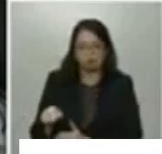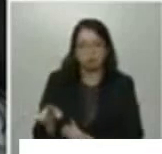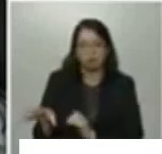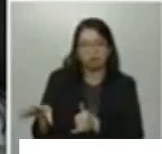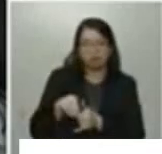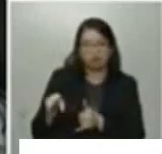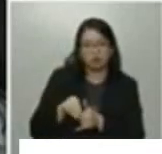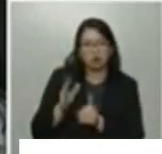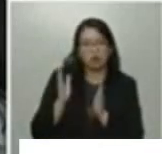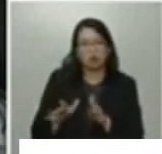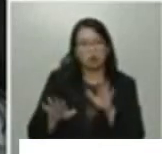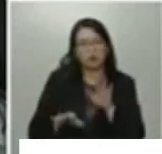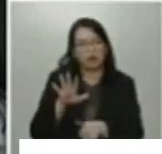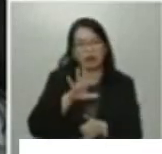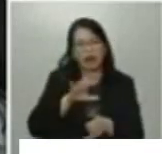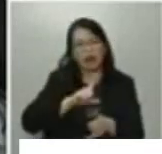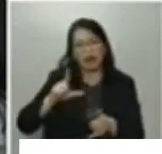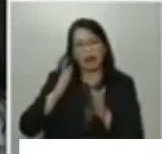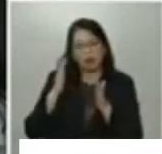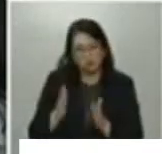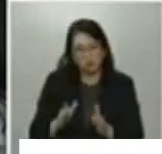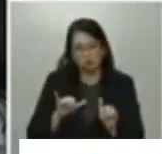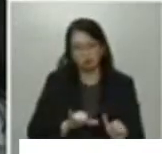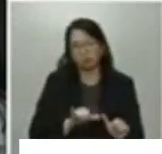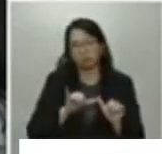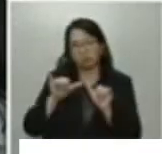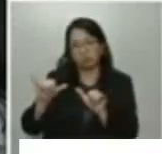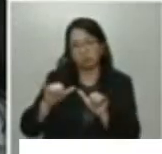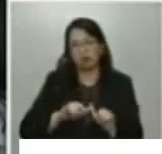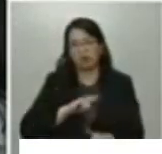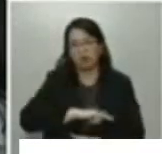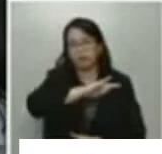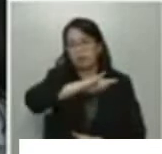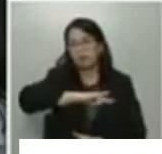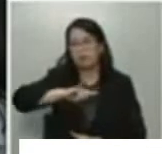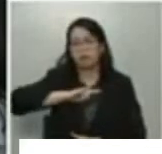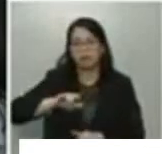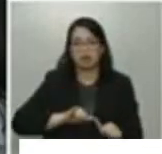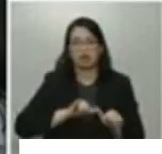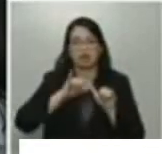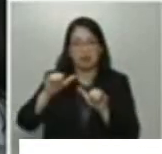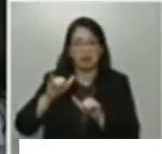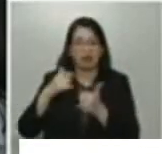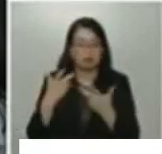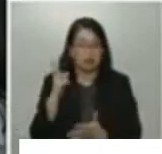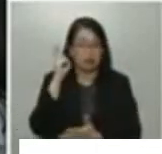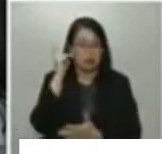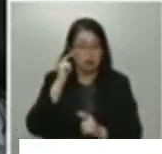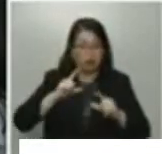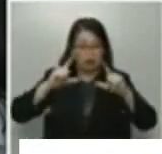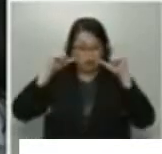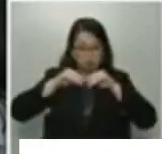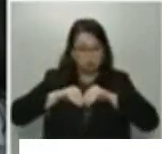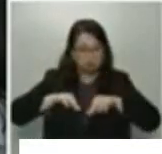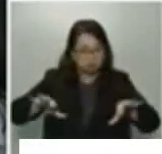าณ5 ล้านคนเดินทางออกจากเมืองอู่ฮั่นก่อนที่จะมีข่าวคราวต่างๆออกมา